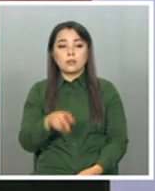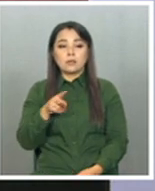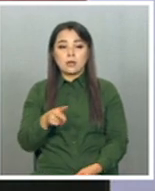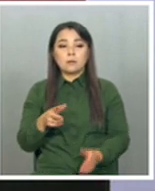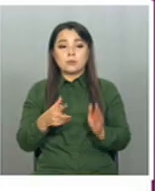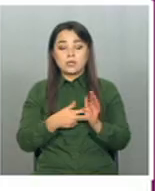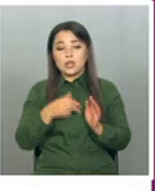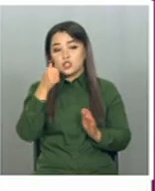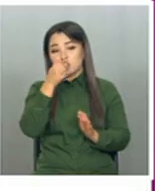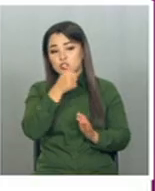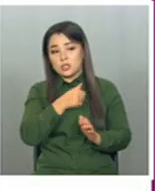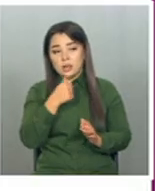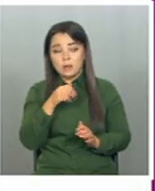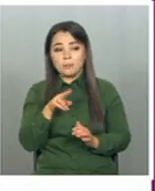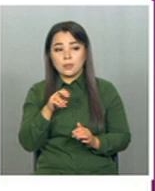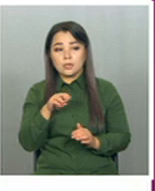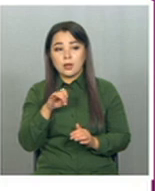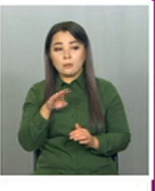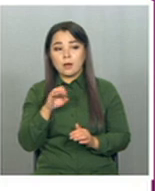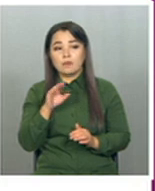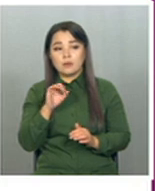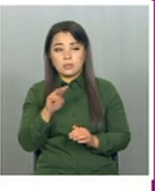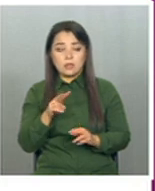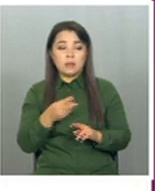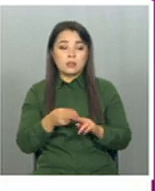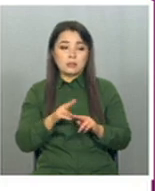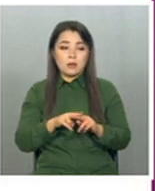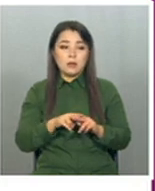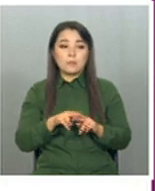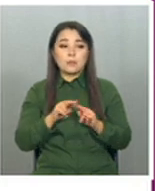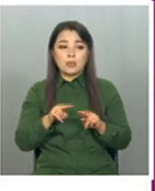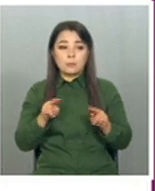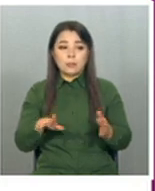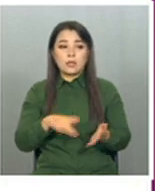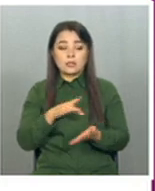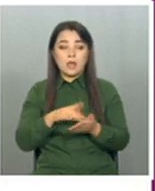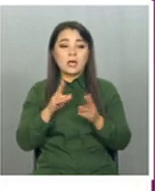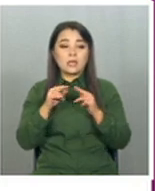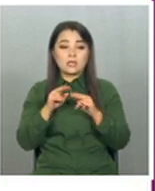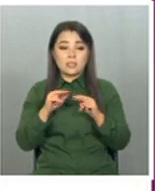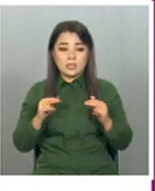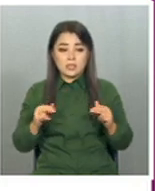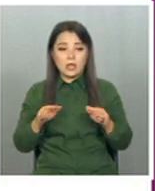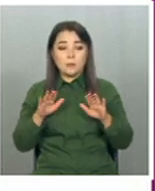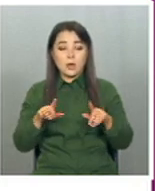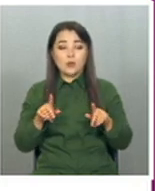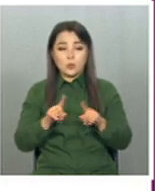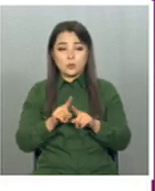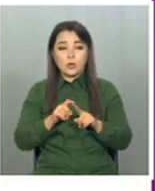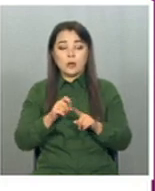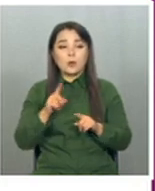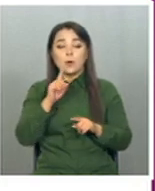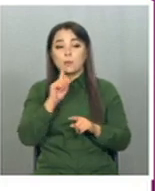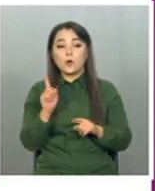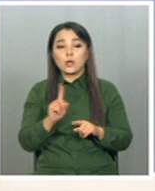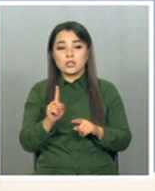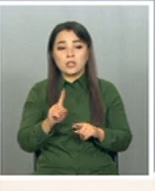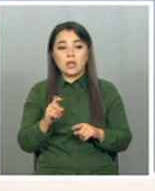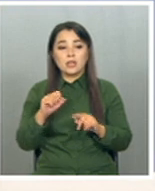2008 жылы Петропавл қаласында Абылай хан резиденциясы мұражай кешенінің ашылуы